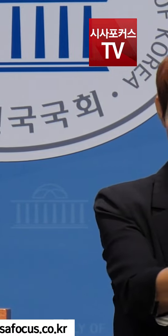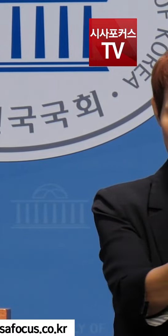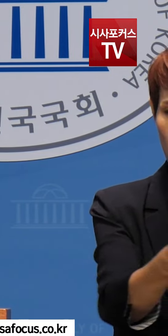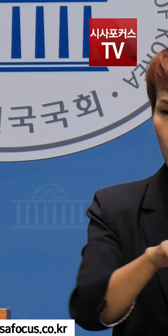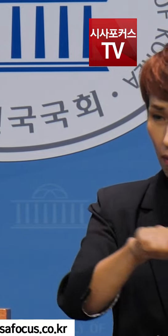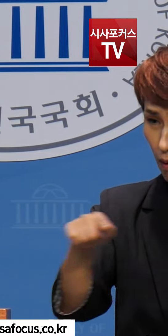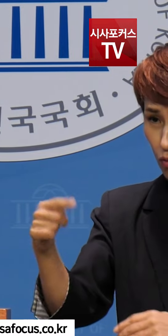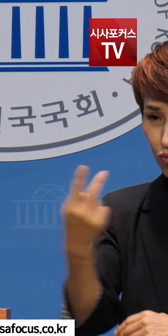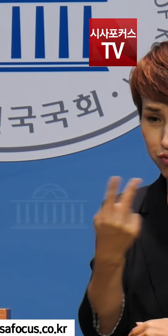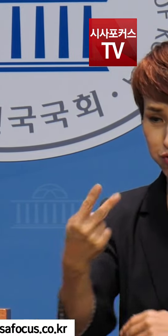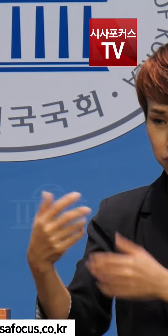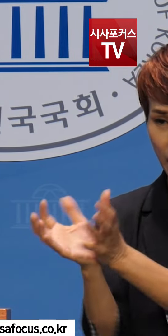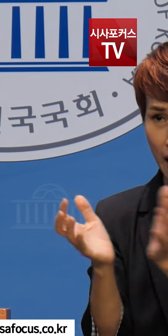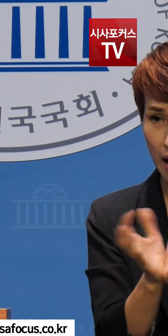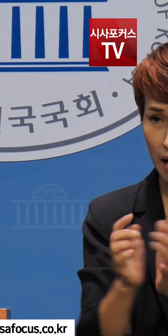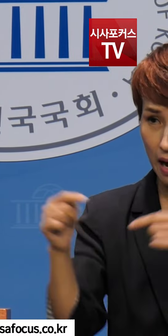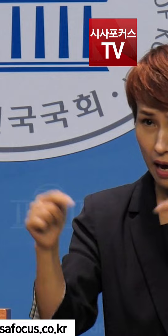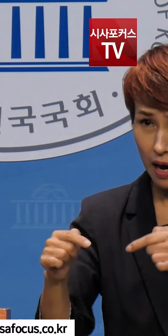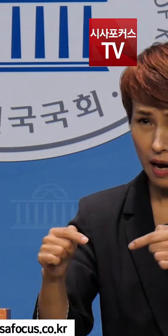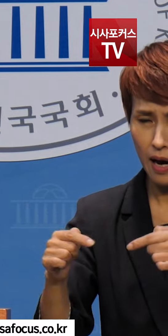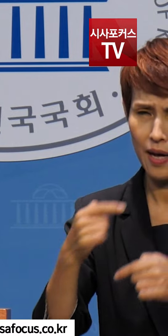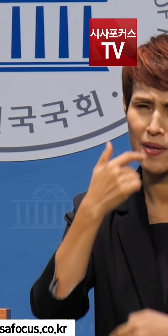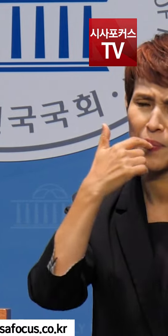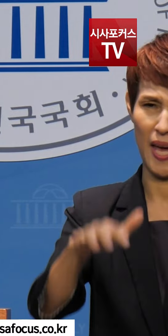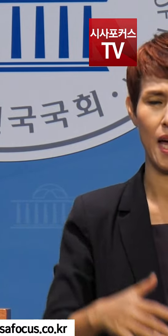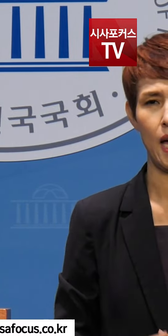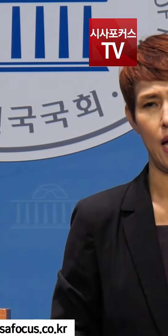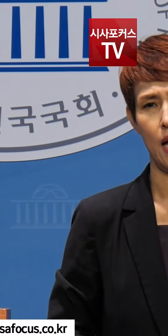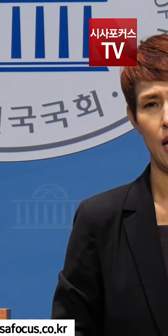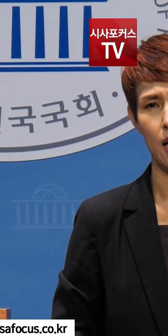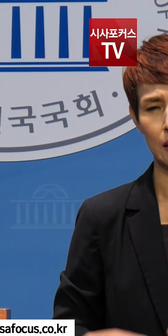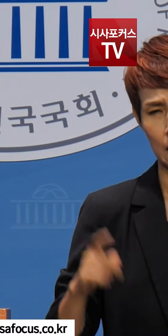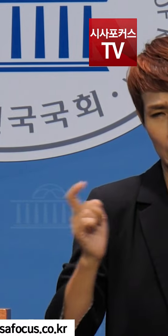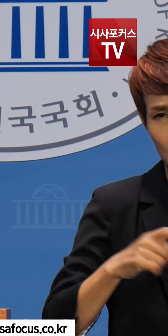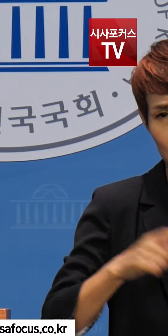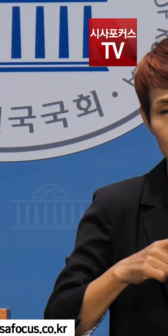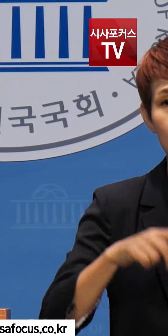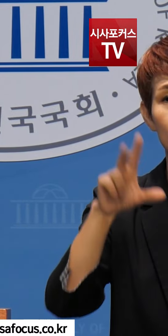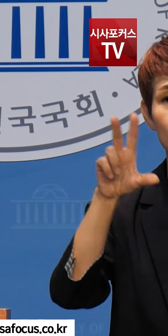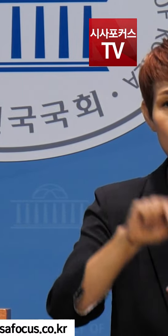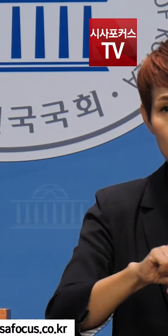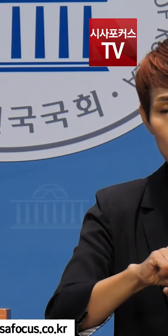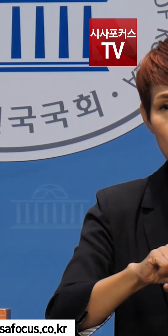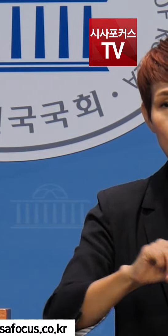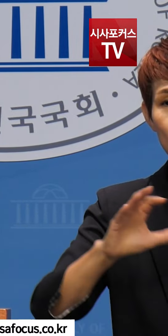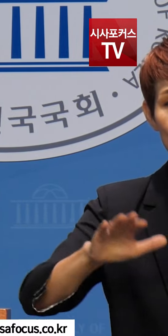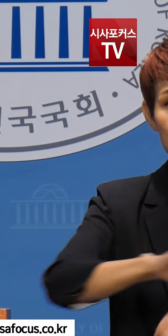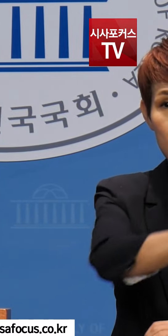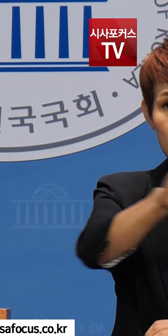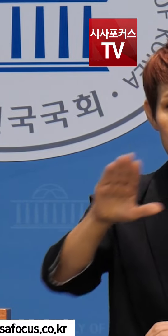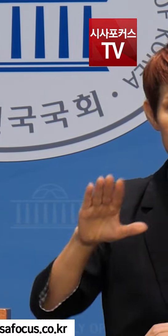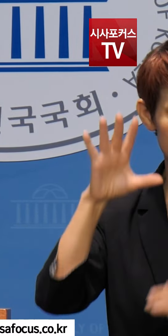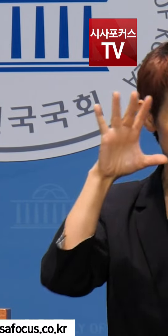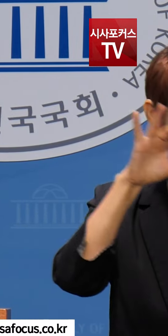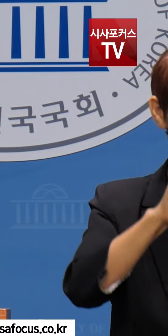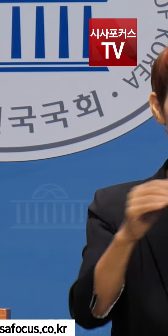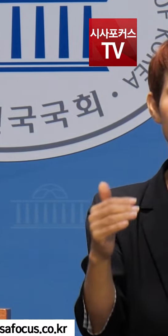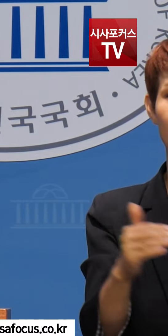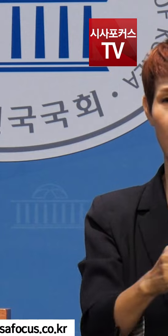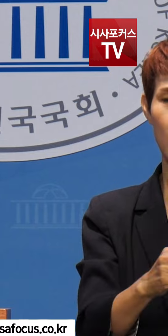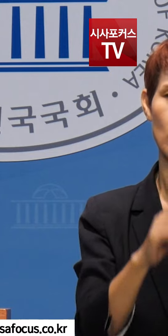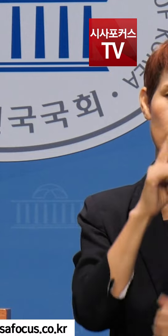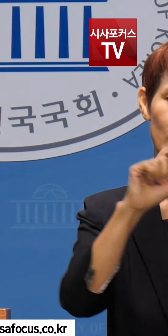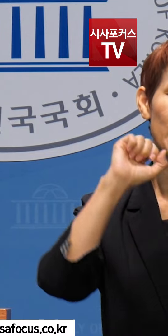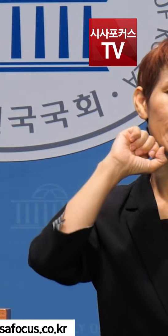않습니다. 양당 합의만으로는 시급한 민생 의제에 국민적 합의를 이끌었다고